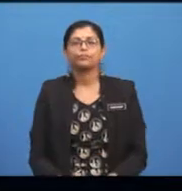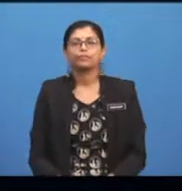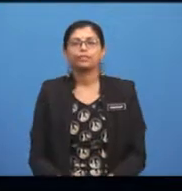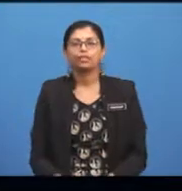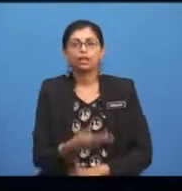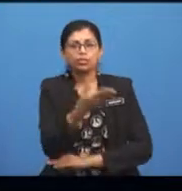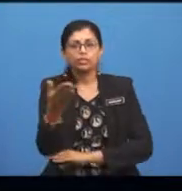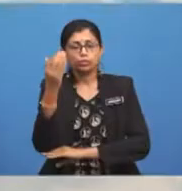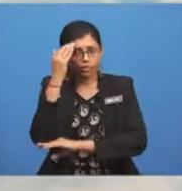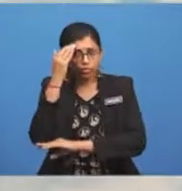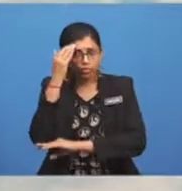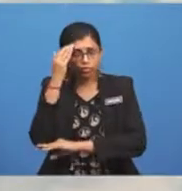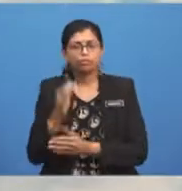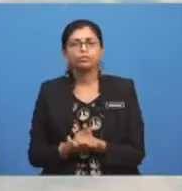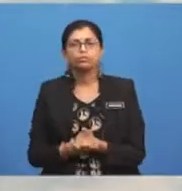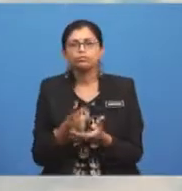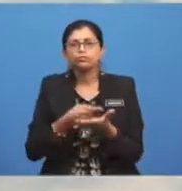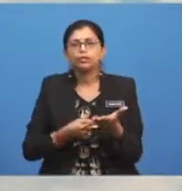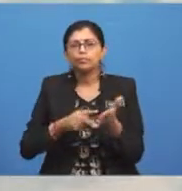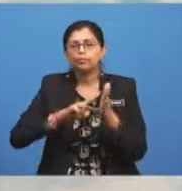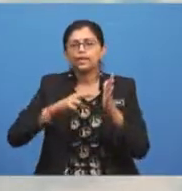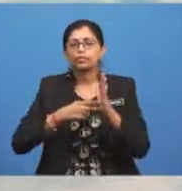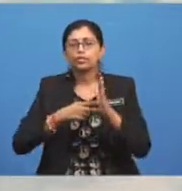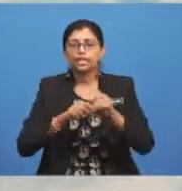Tahukah murid apakah itu satelit buatan?